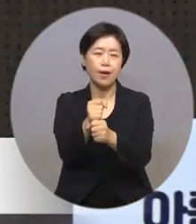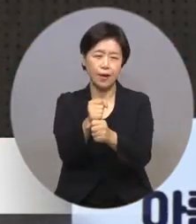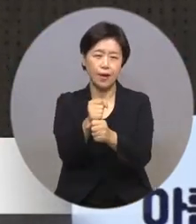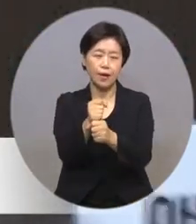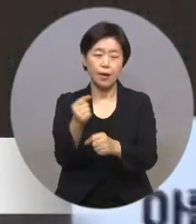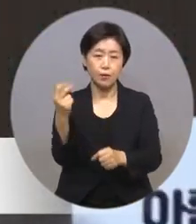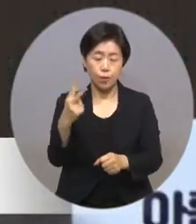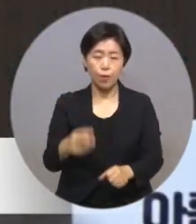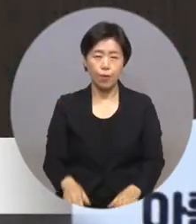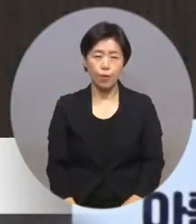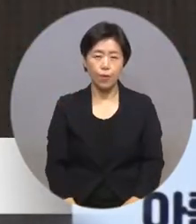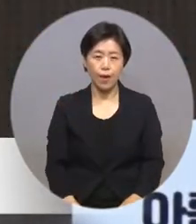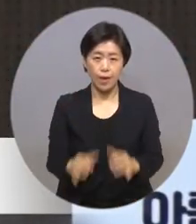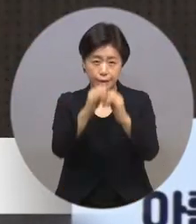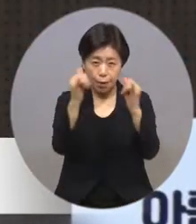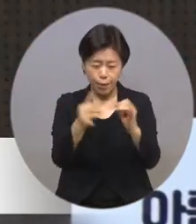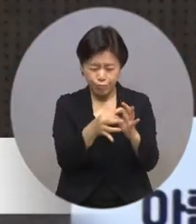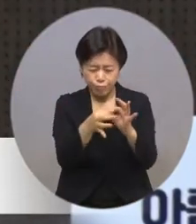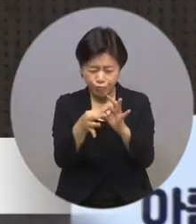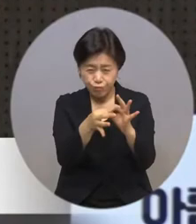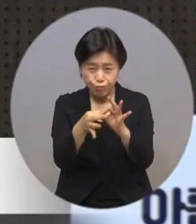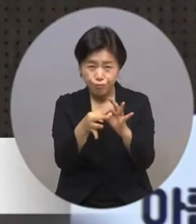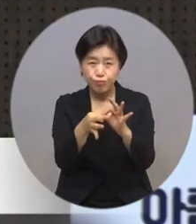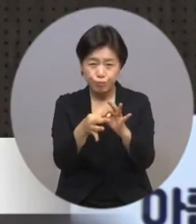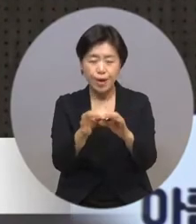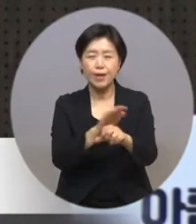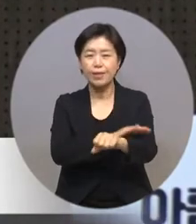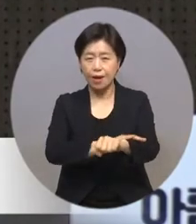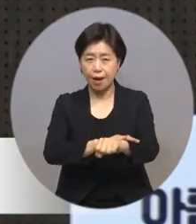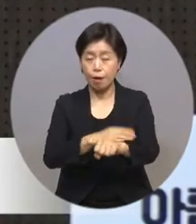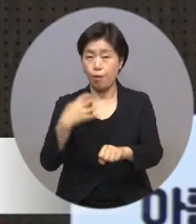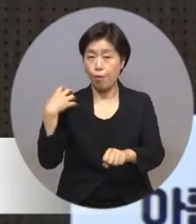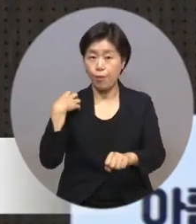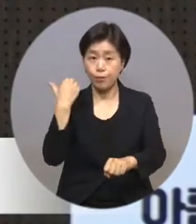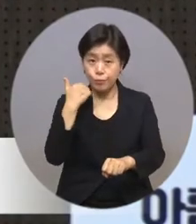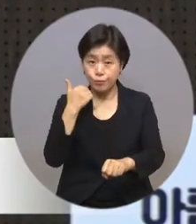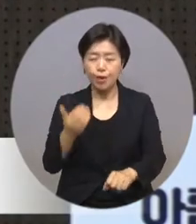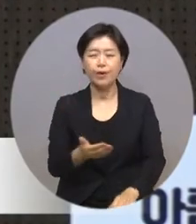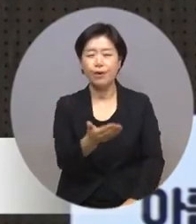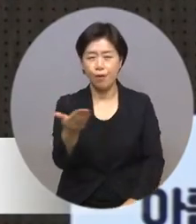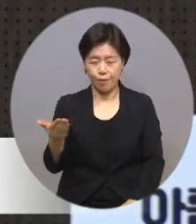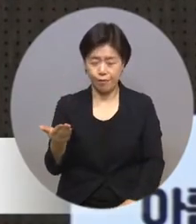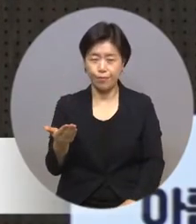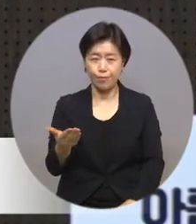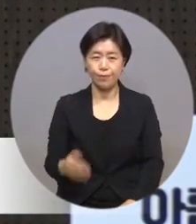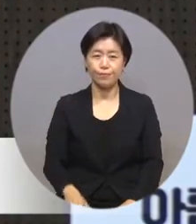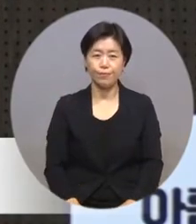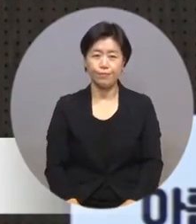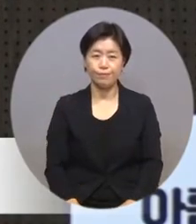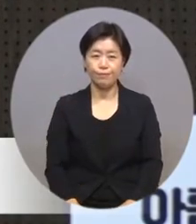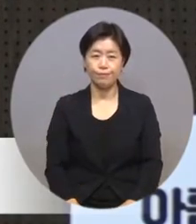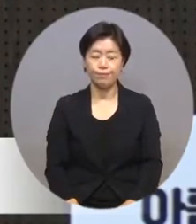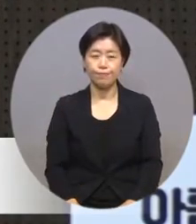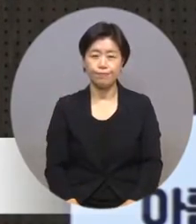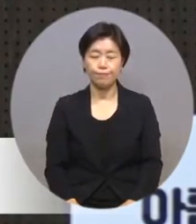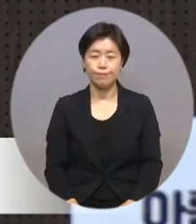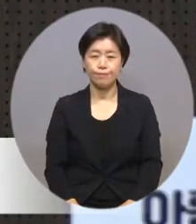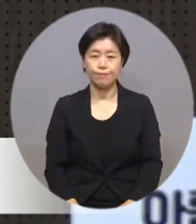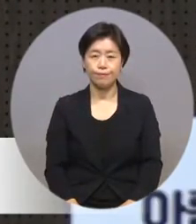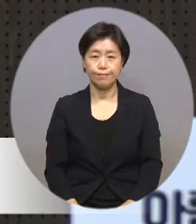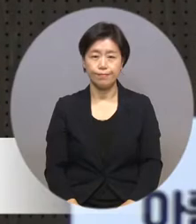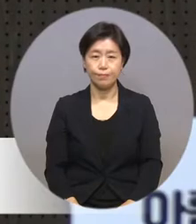그리고 끈끈한 아교처럼 우리 사회를 묶어주는 것이 바로 자원봉사자 이 자리에 계신 여러분들이라고